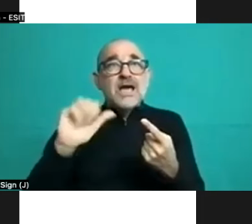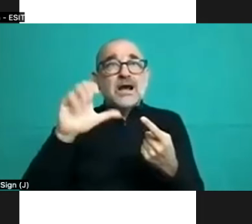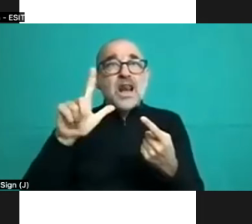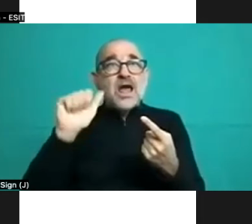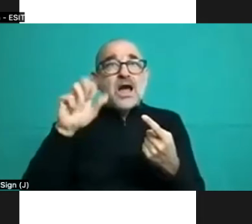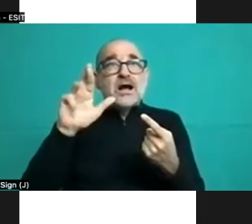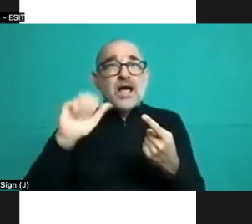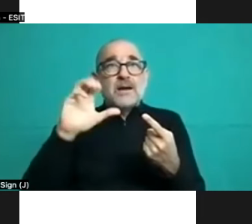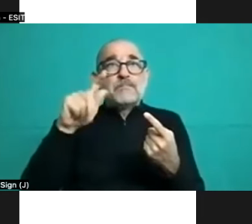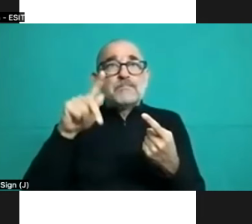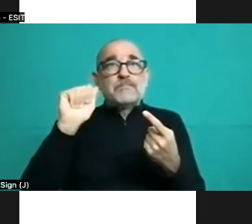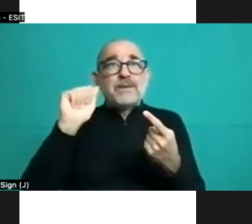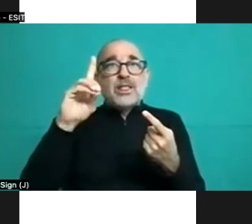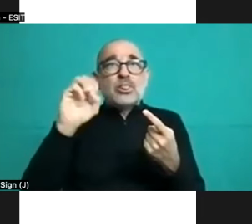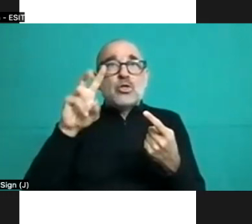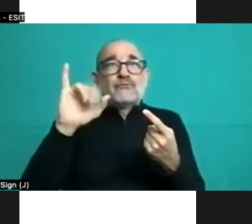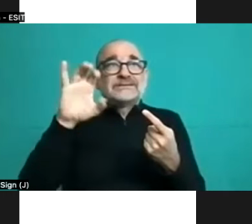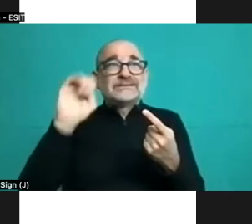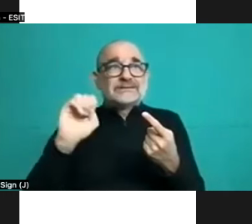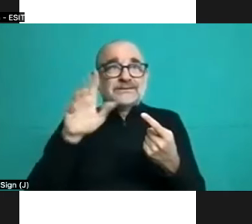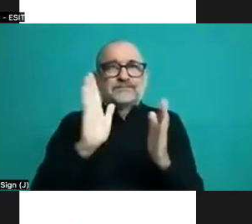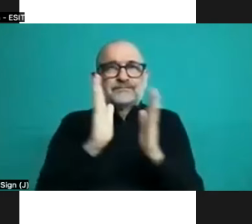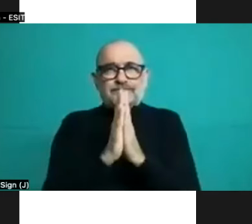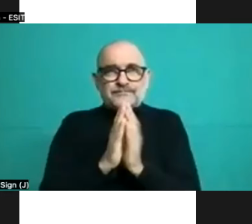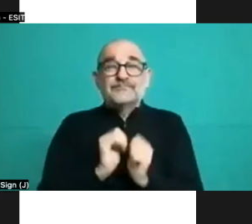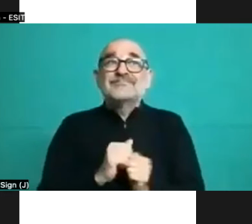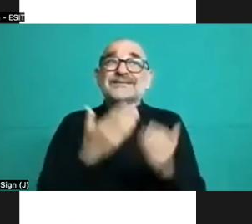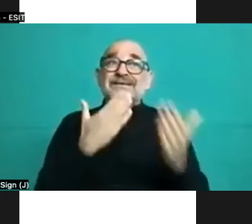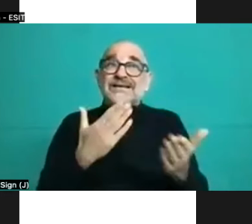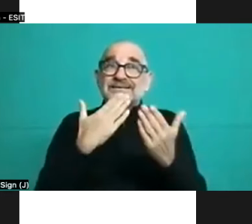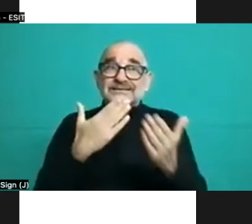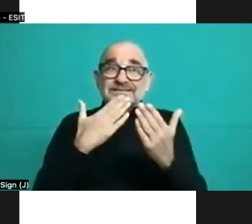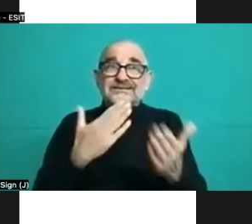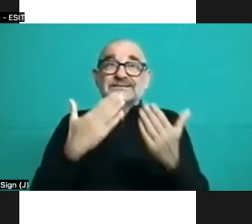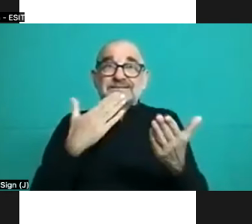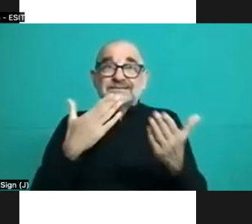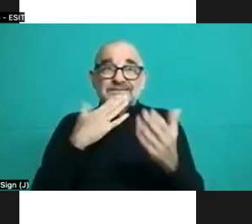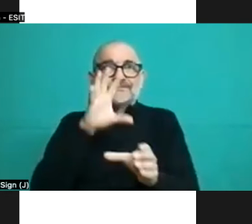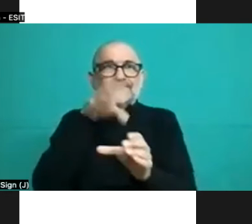Merci beaucoup de m'avoir invité à participer à ce webinaire.